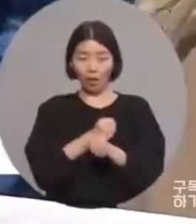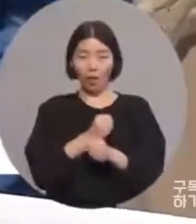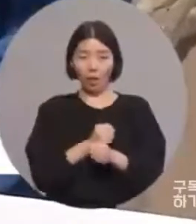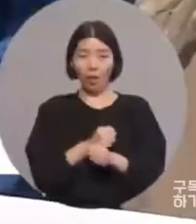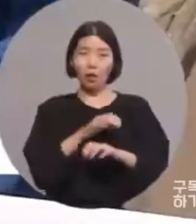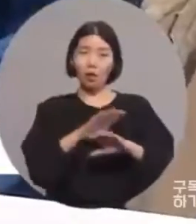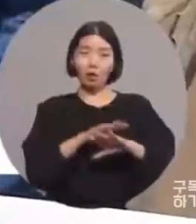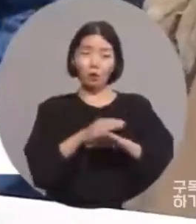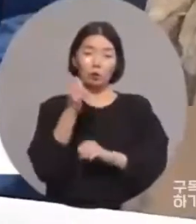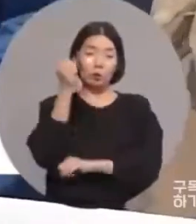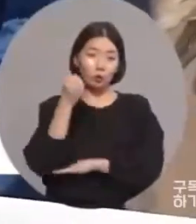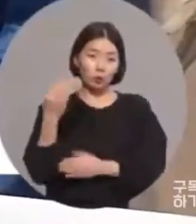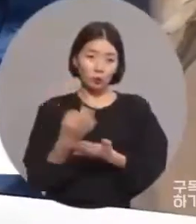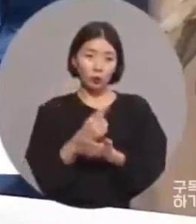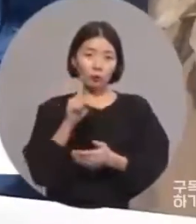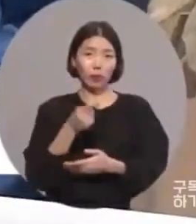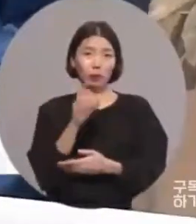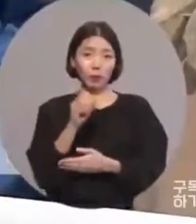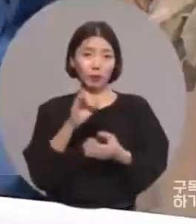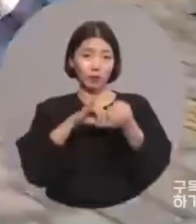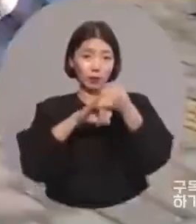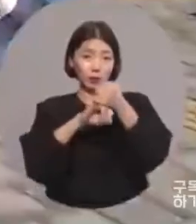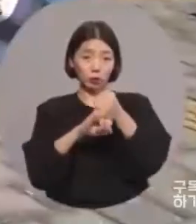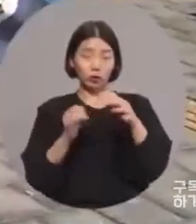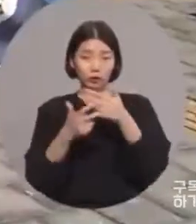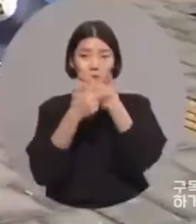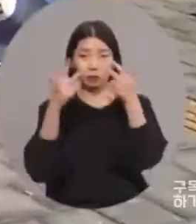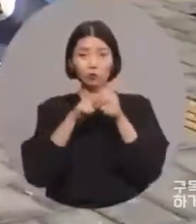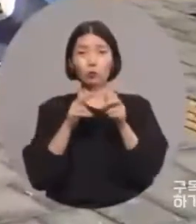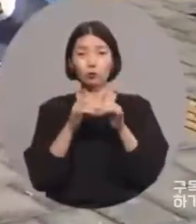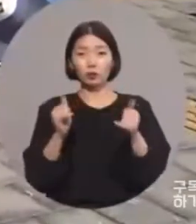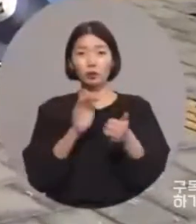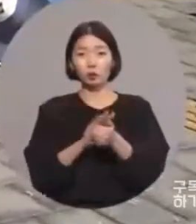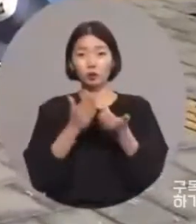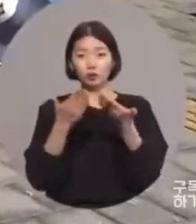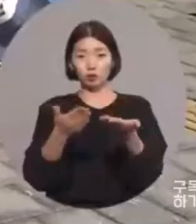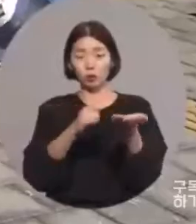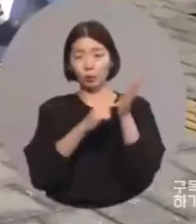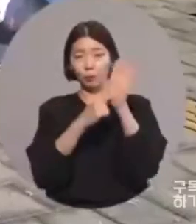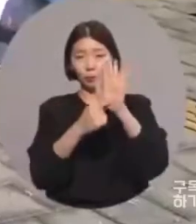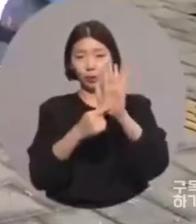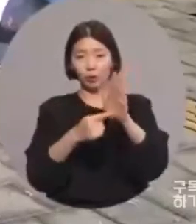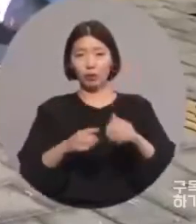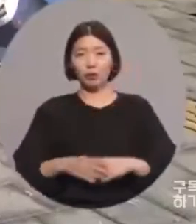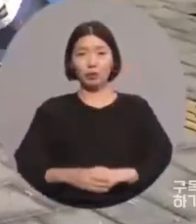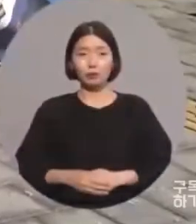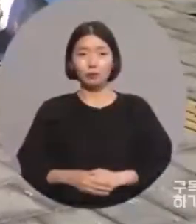농촌 기본소득 100만 원 지급 등을 약속한 이재명 후보를 지지한다고 밝혔습니다.